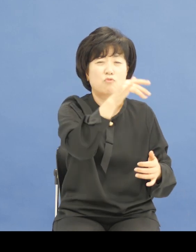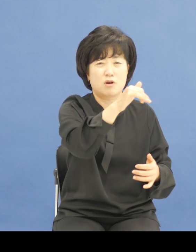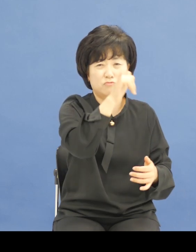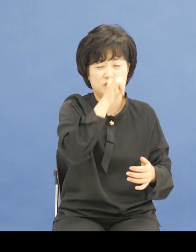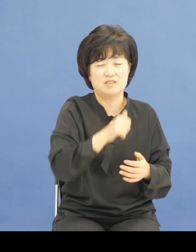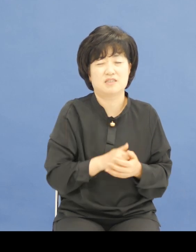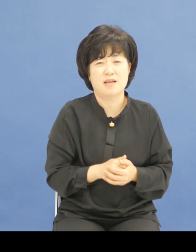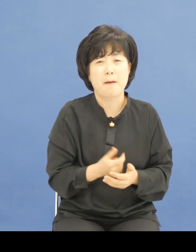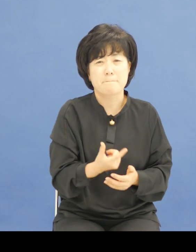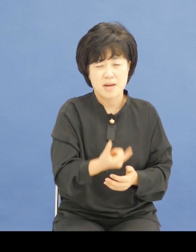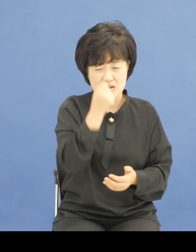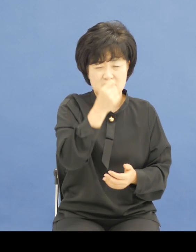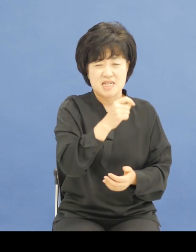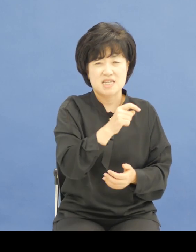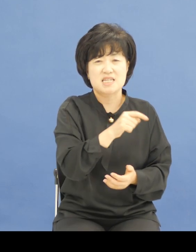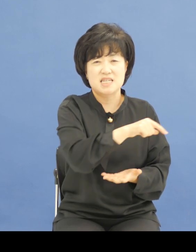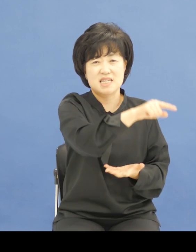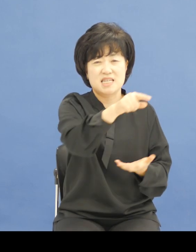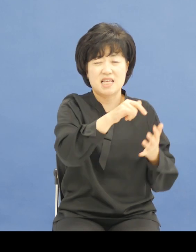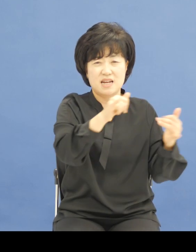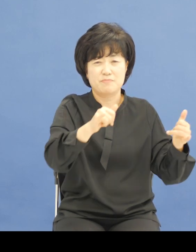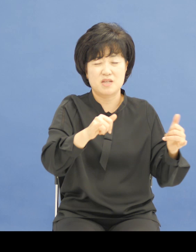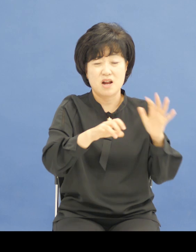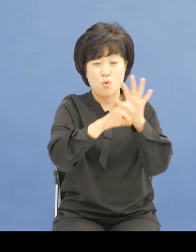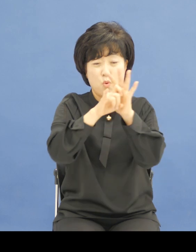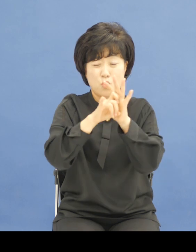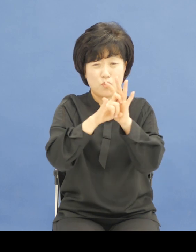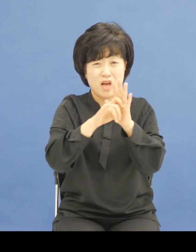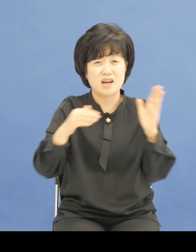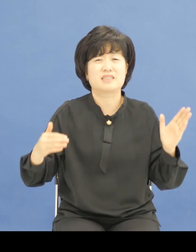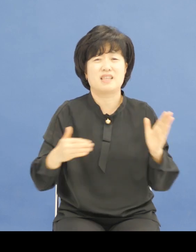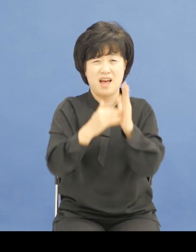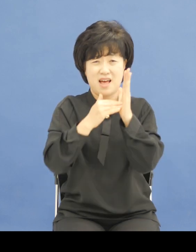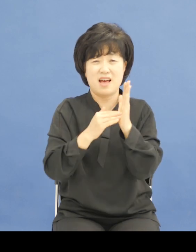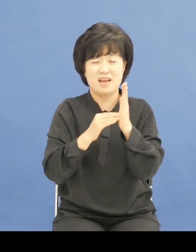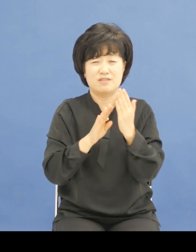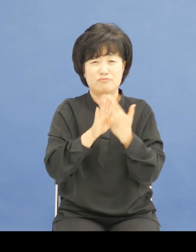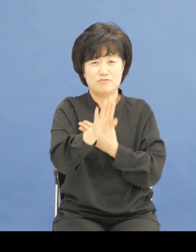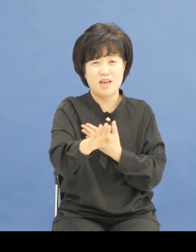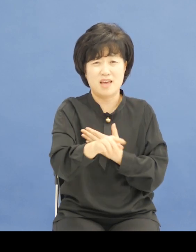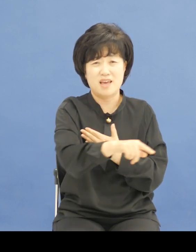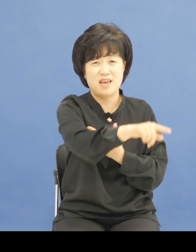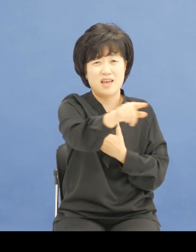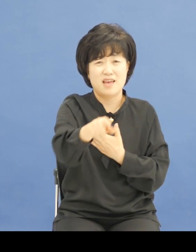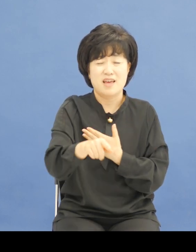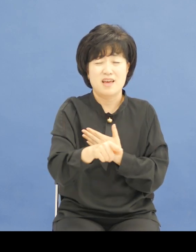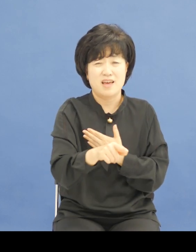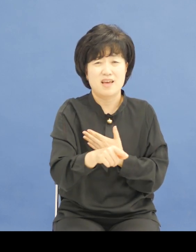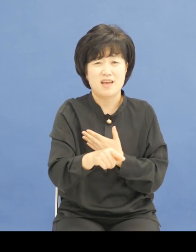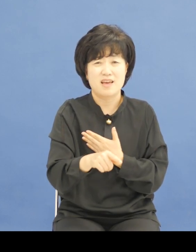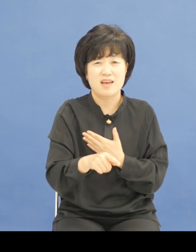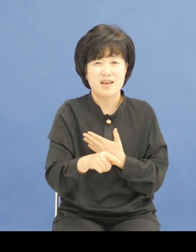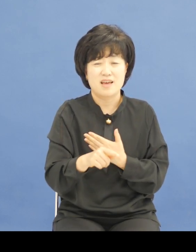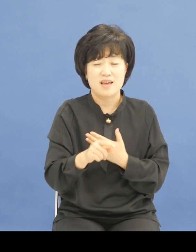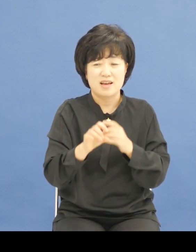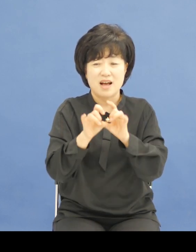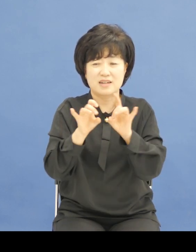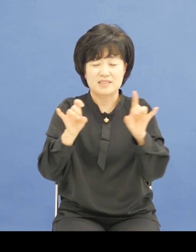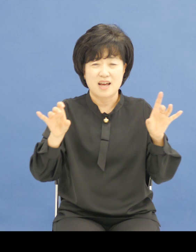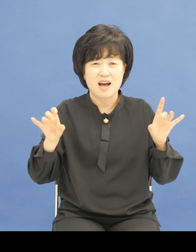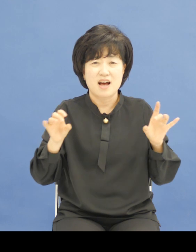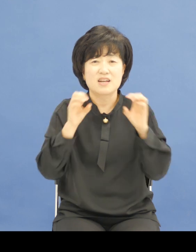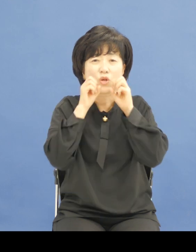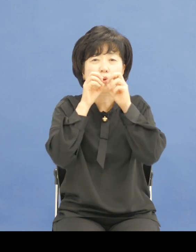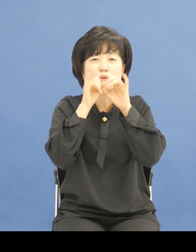나서 뭐 피그미족뿐만 아니라 지금 있어야 할 곳에 있지 못하는 많은 분들이 계시잖아요. 그들이 그 각자의 위치로 돌아갈 수